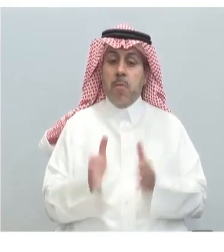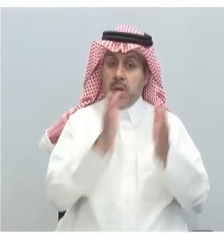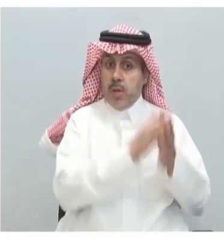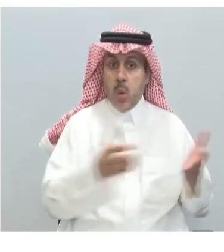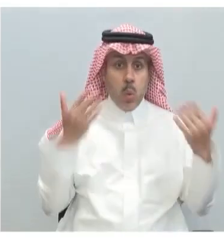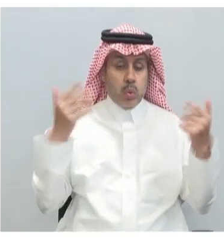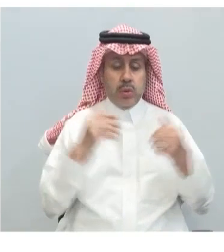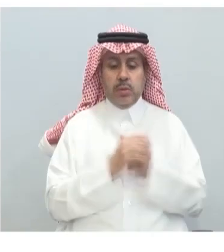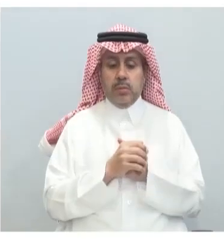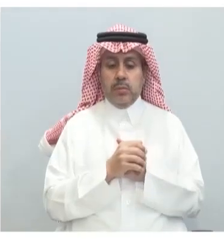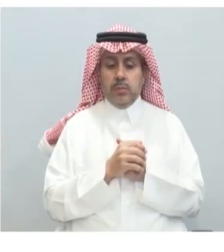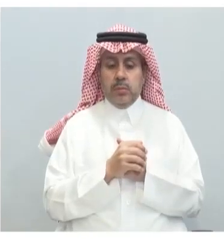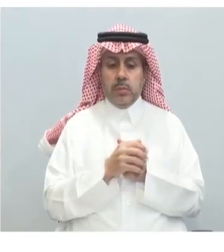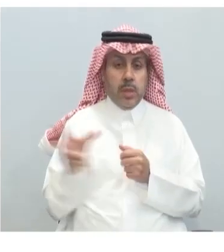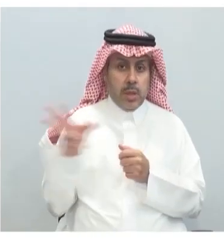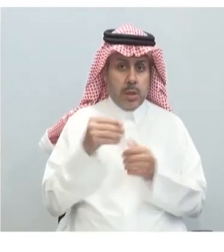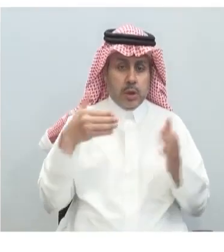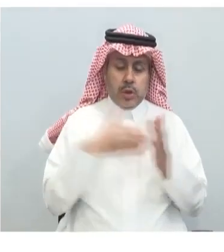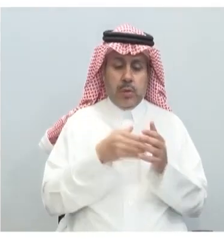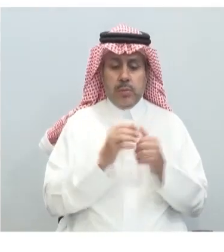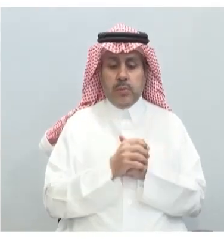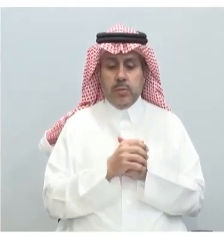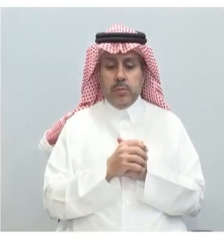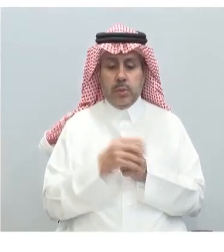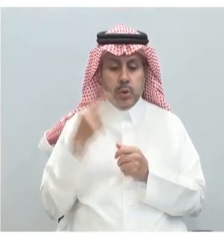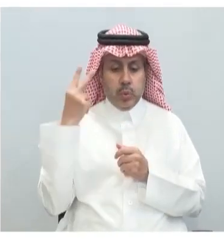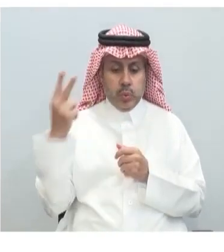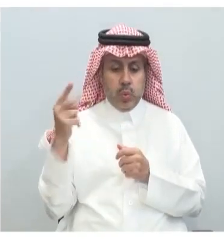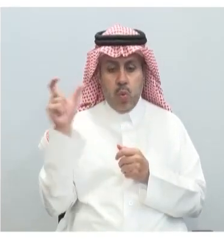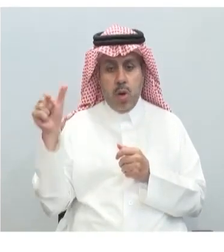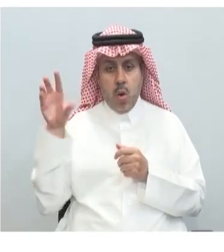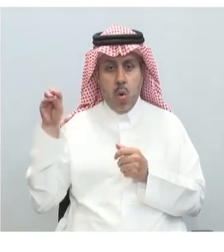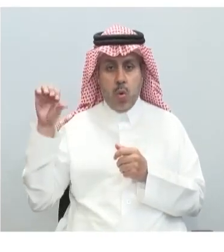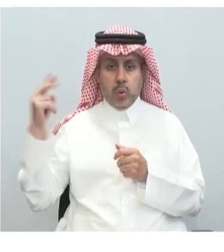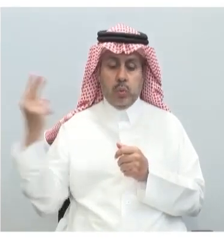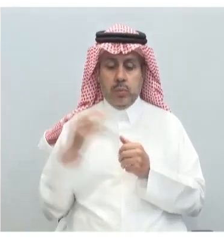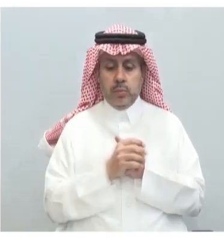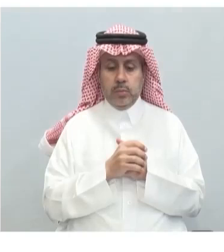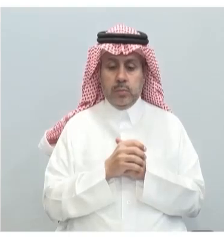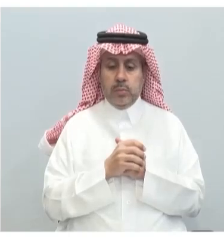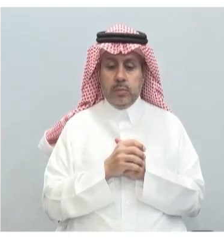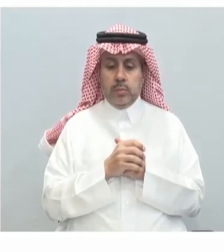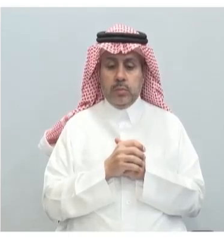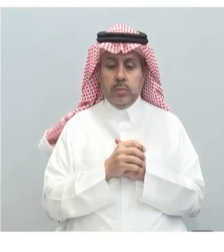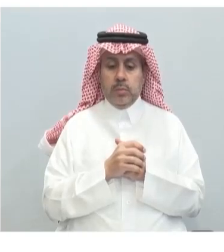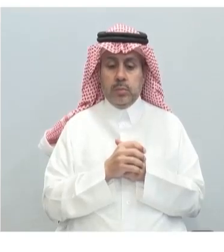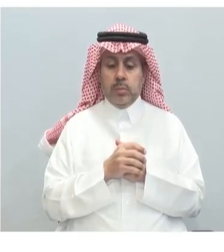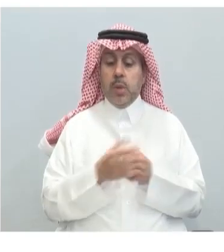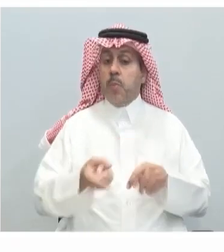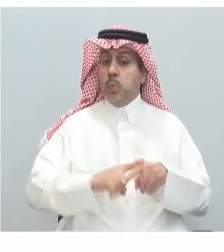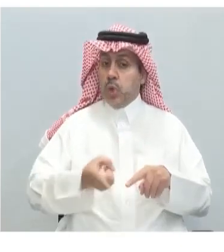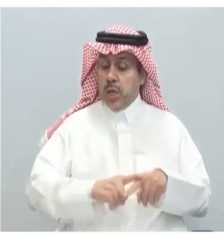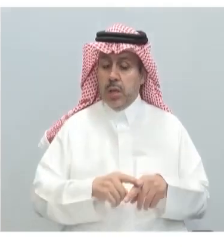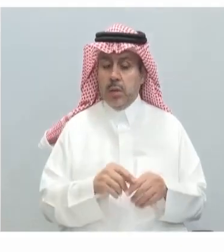الاكسجين ثم الناتج النهائي 2no 2 من المتكرر ومن